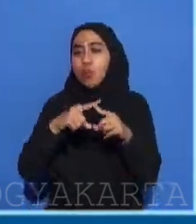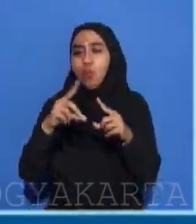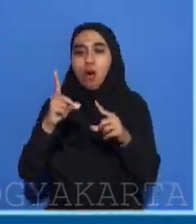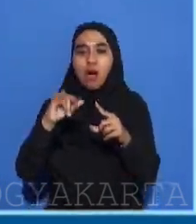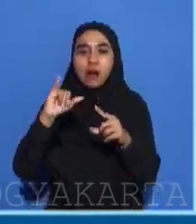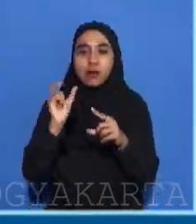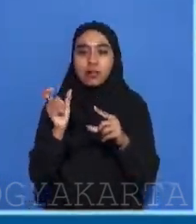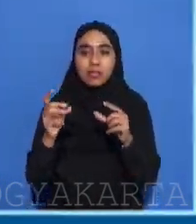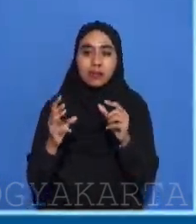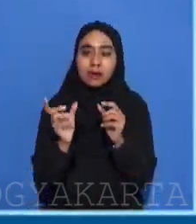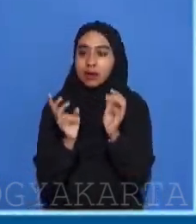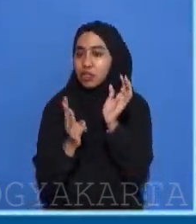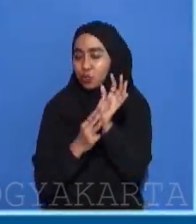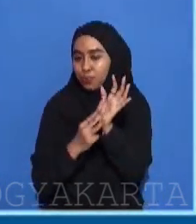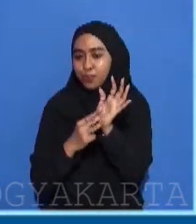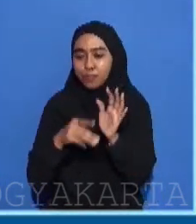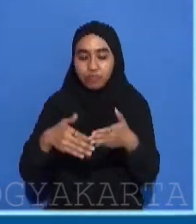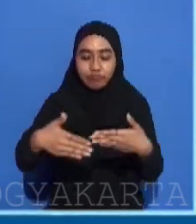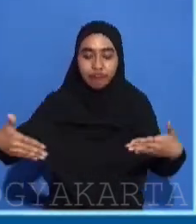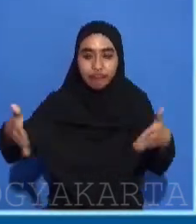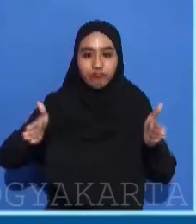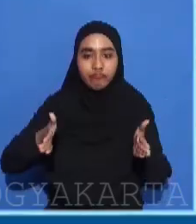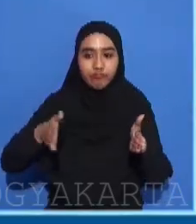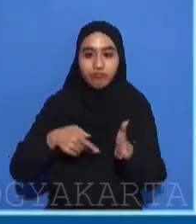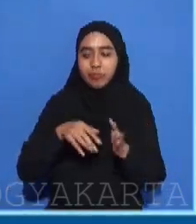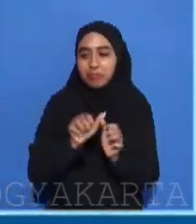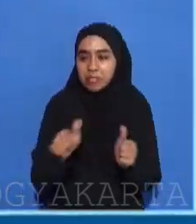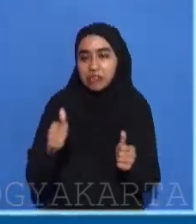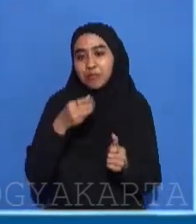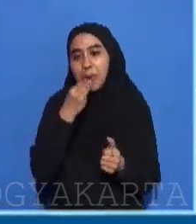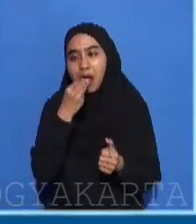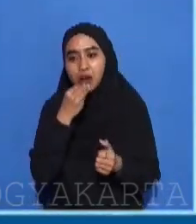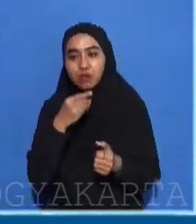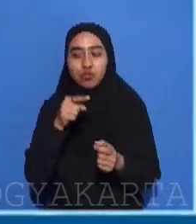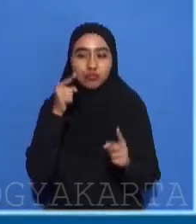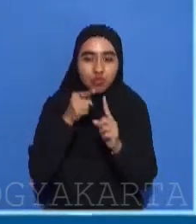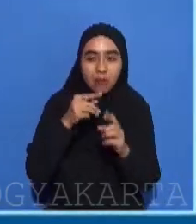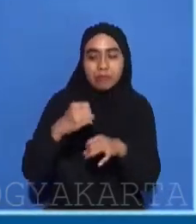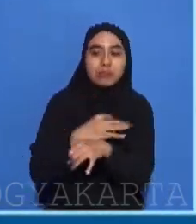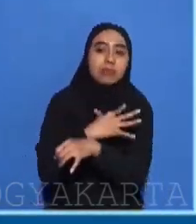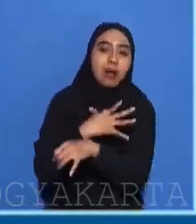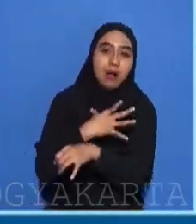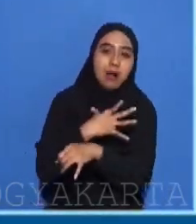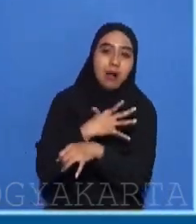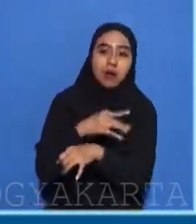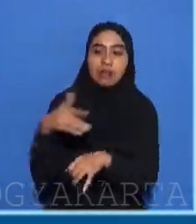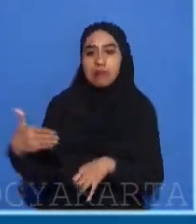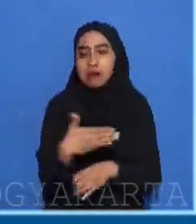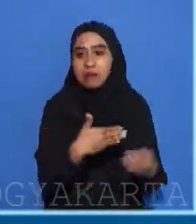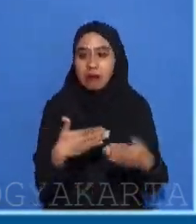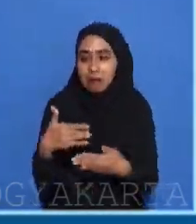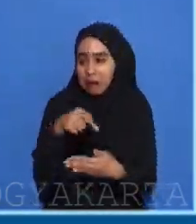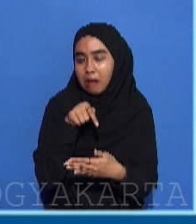wonten Ulam ingkang Sakit prayogini pun tinggal dipun pisahken supados mboten ular dumateng Ulam sanesipun kolam